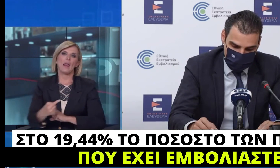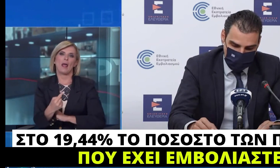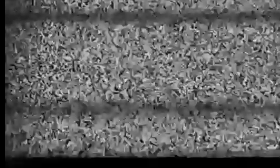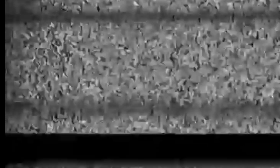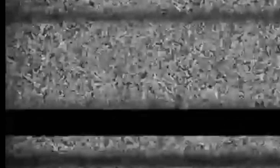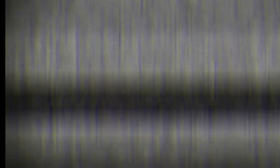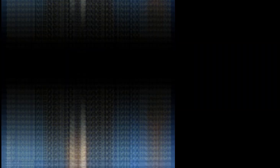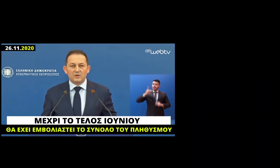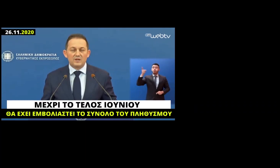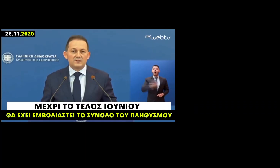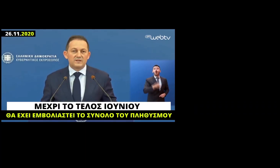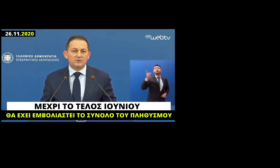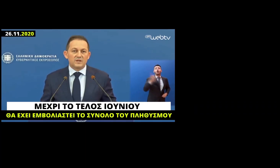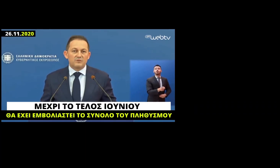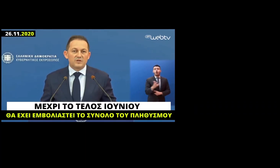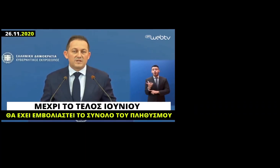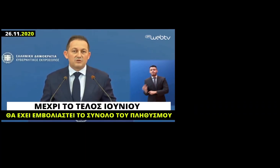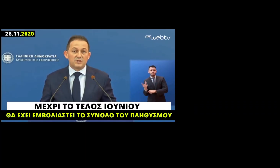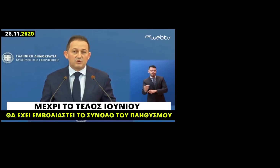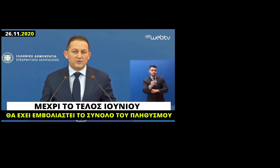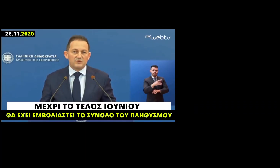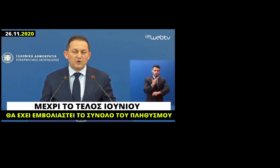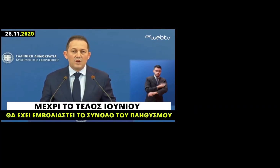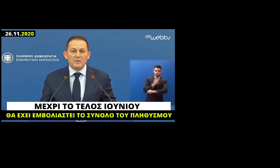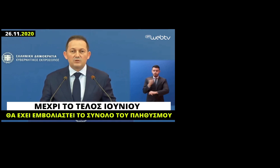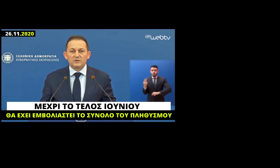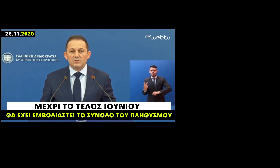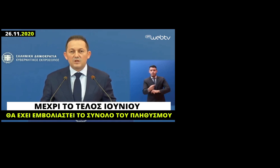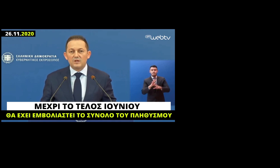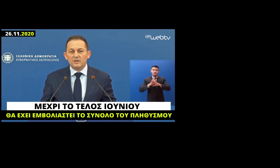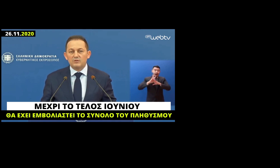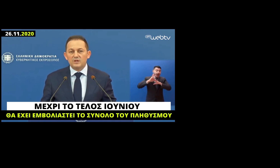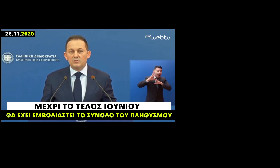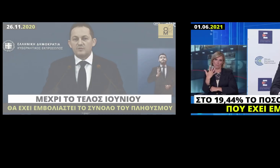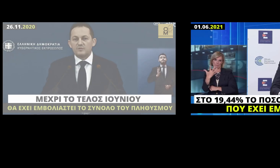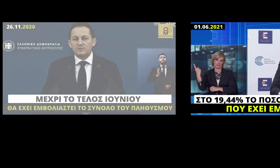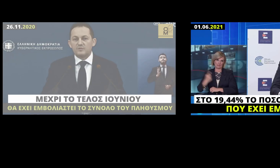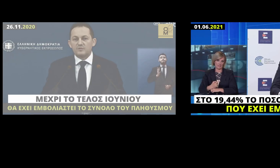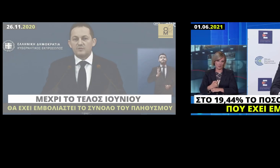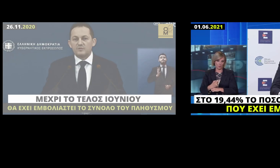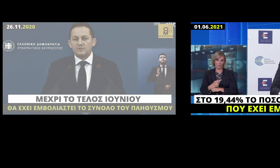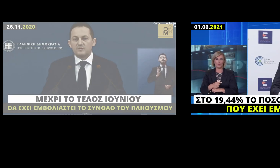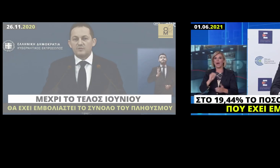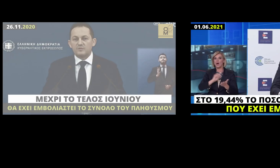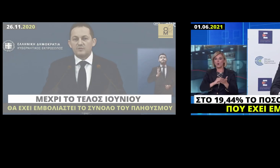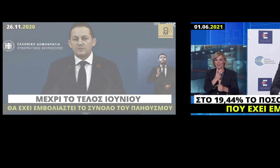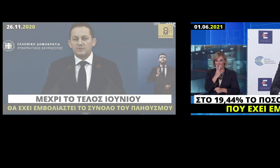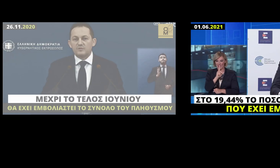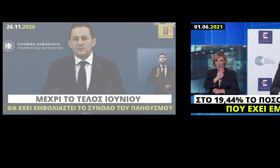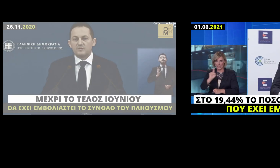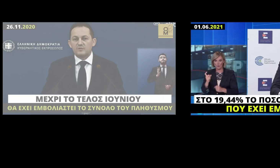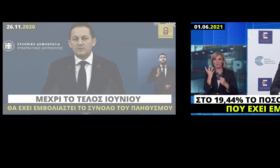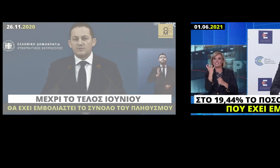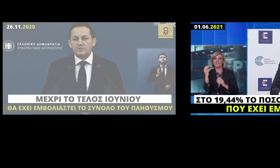19,44%. Τη δυνατότητα να εμβολιαστεί το σύνολο του πληθυσμού μέχρι το τέλος Ιουνίου. Περισσότερα από